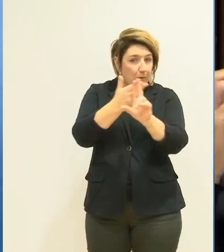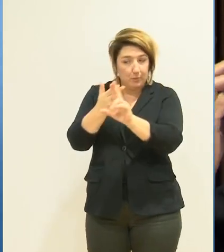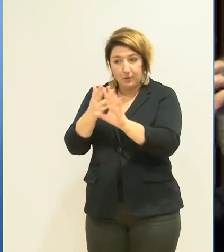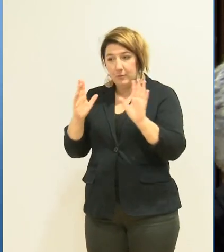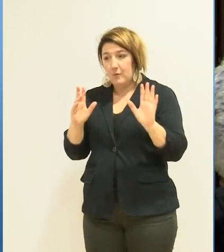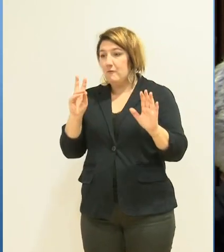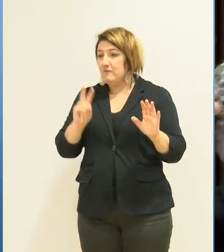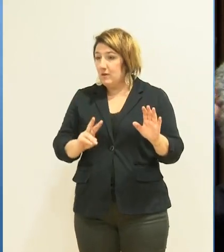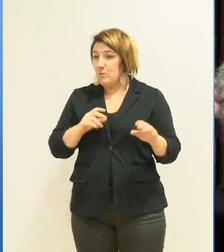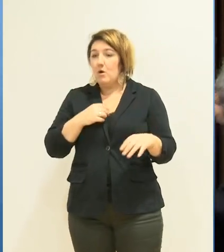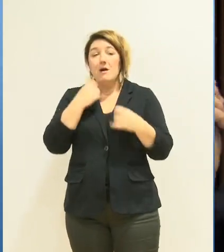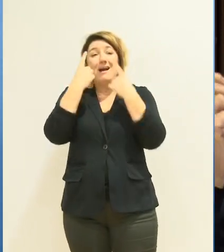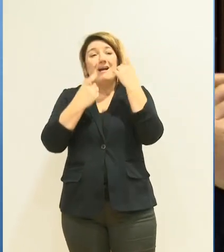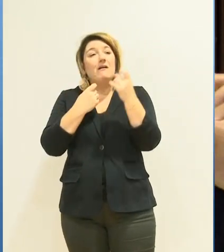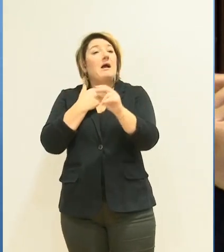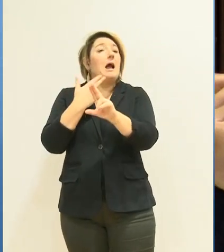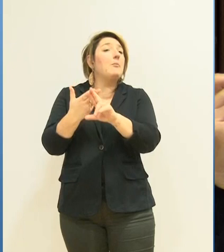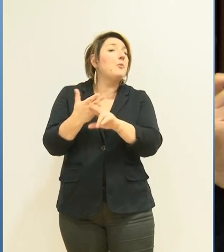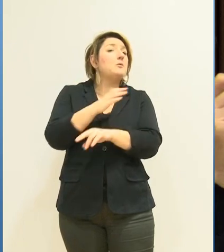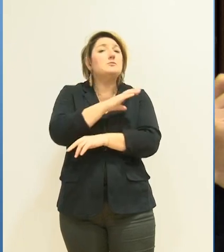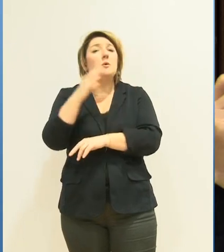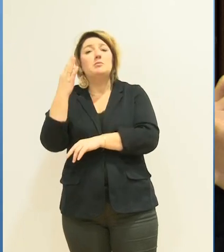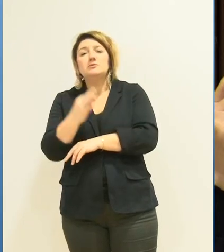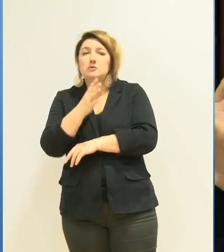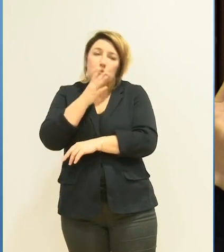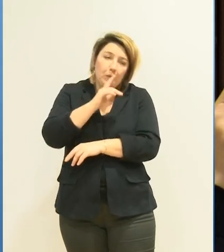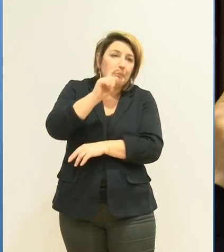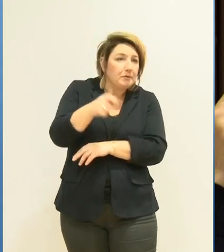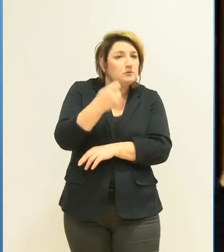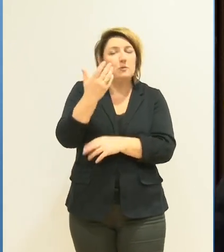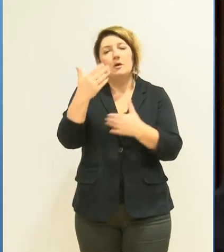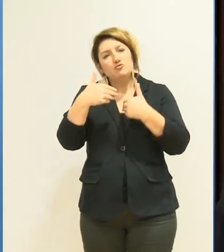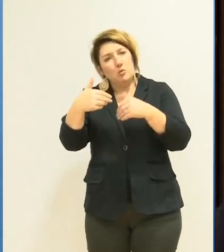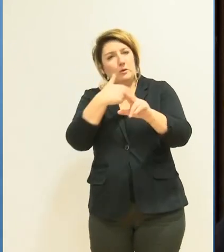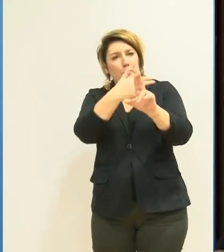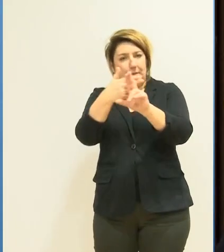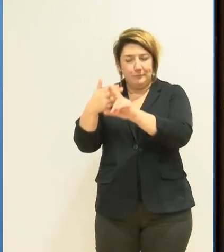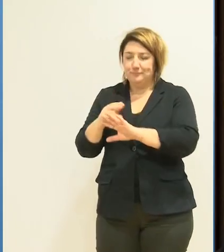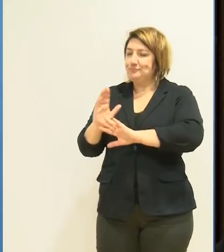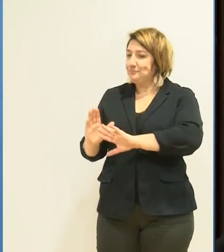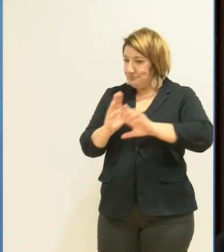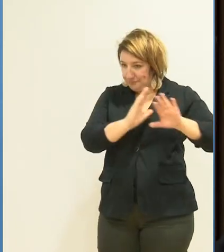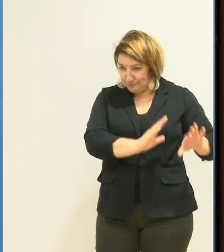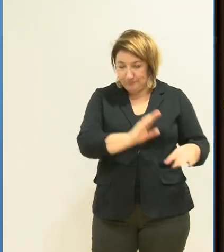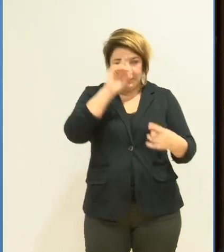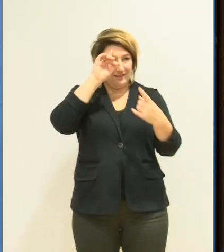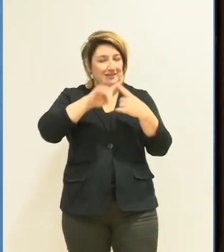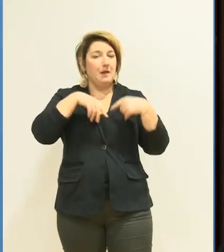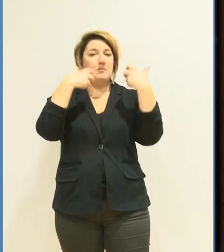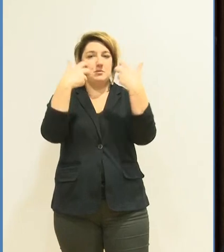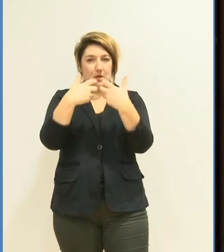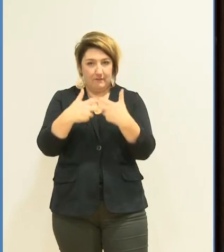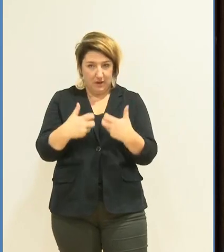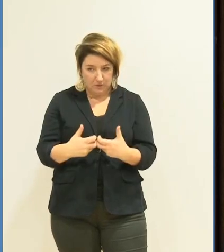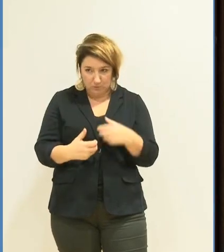répondrai pas à tout le monde concernant la tarification nos